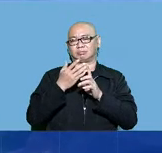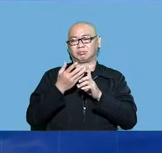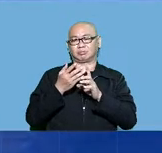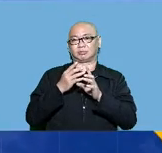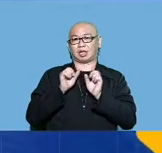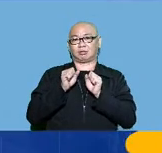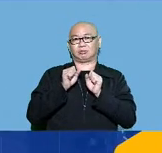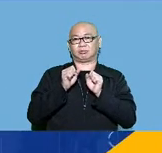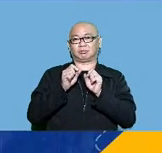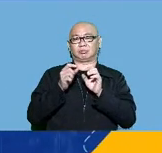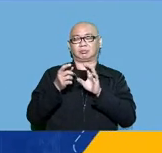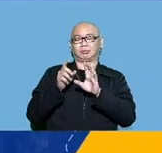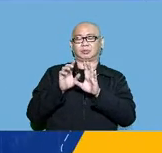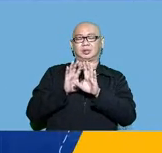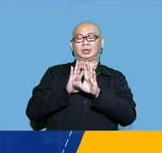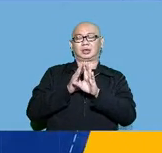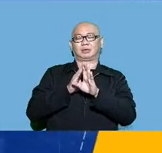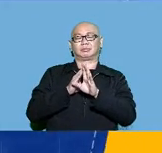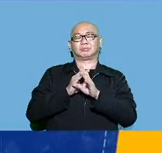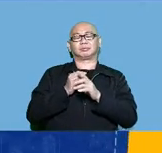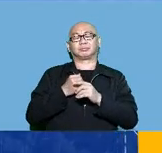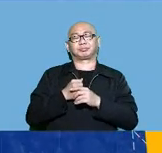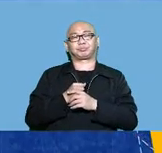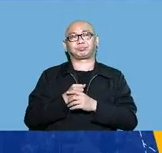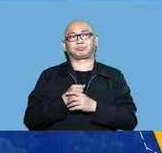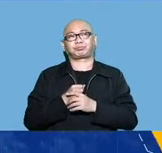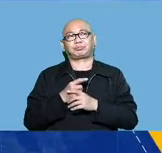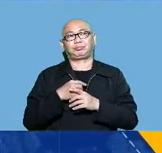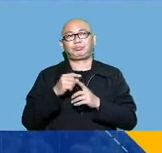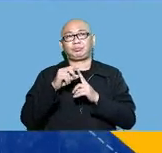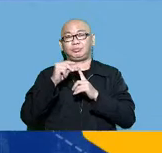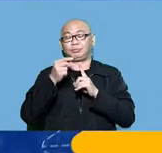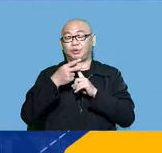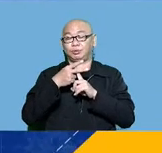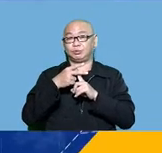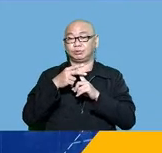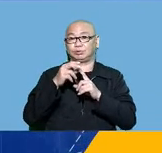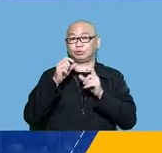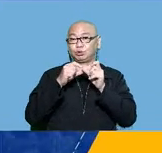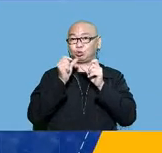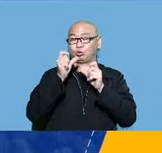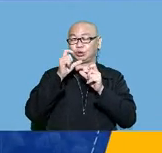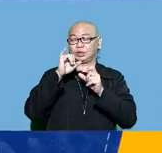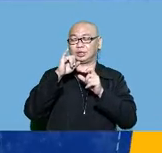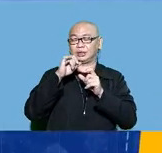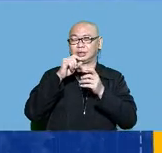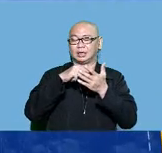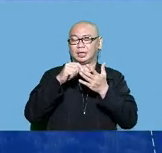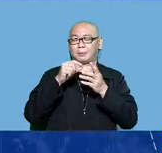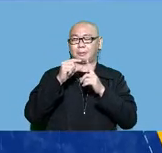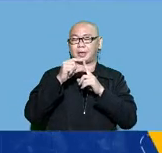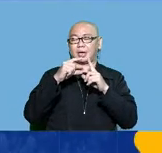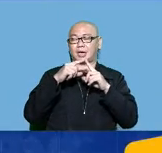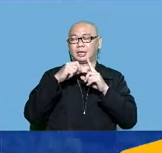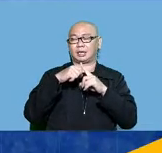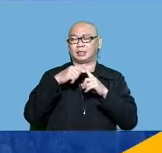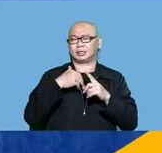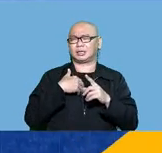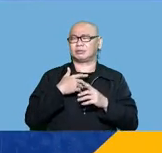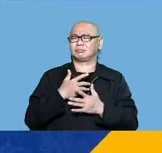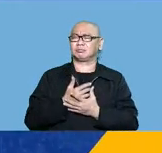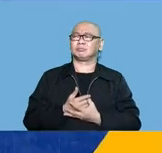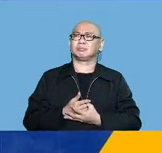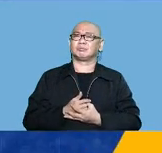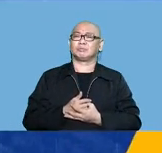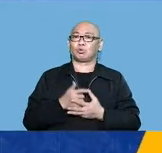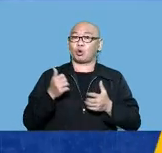gitu. Kemudian Prof Suci ini penilai PAK saya di universitas juga begitu. Beliau